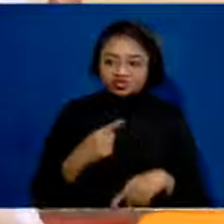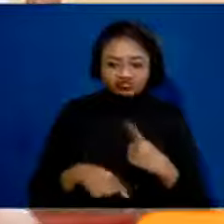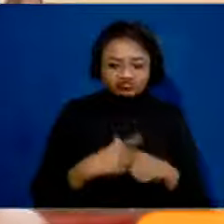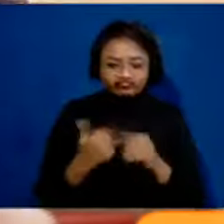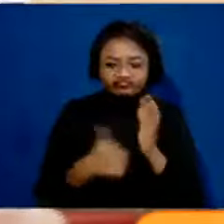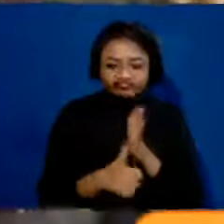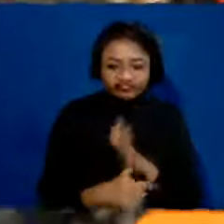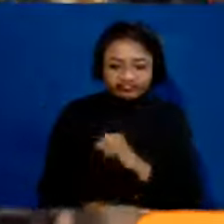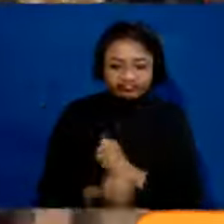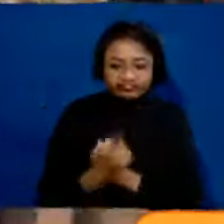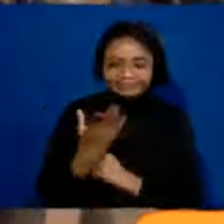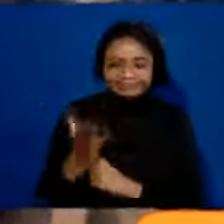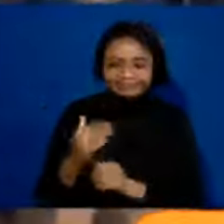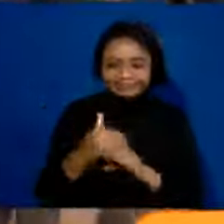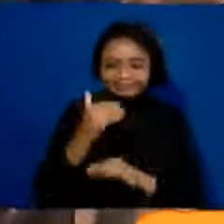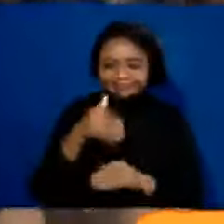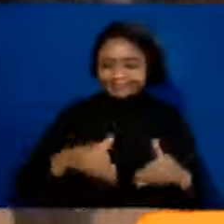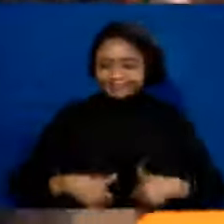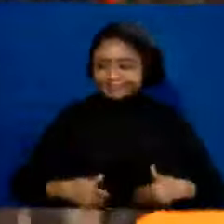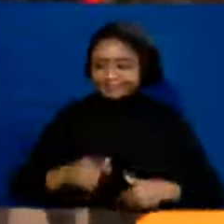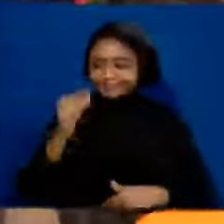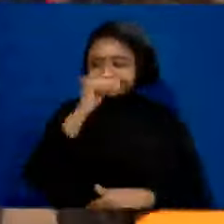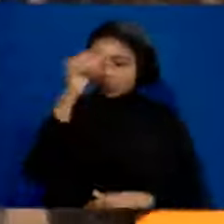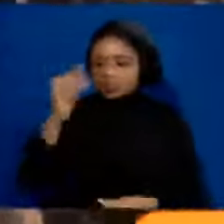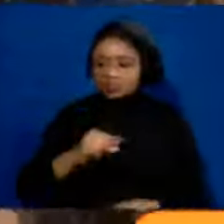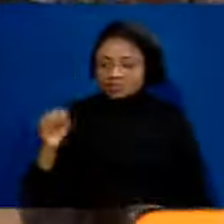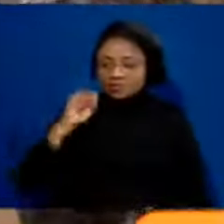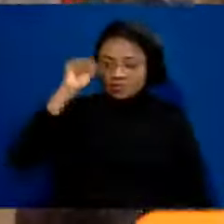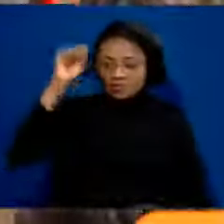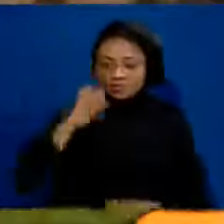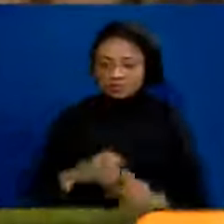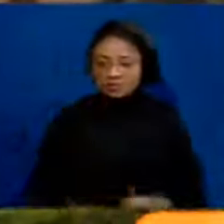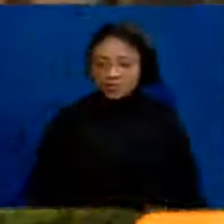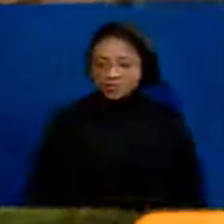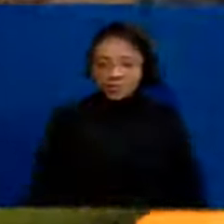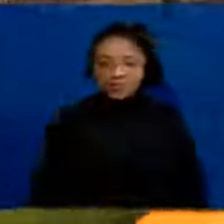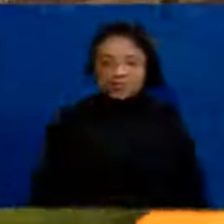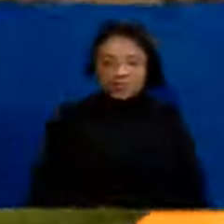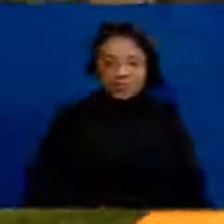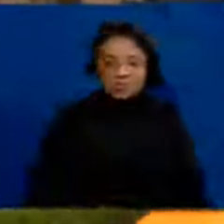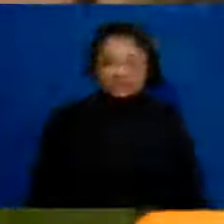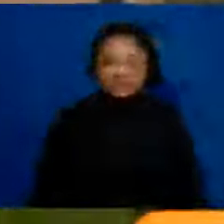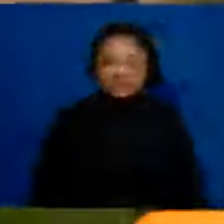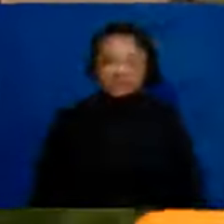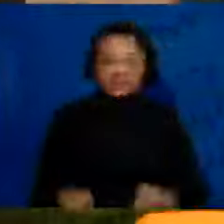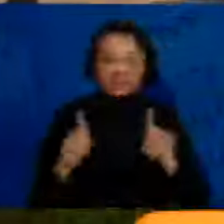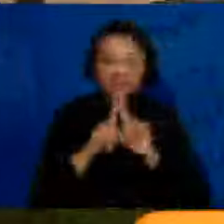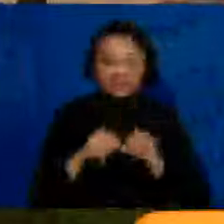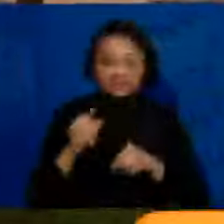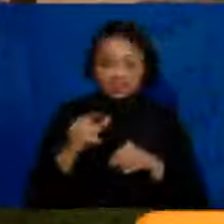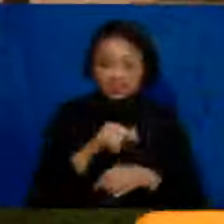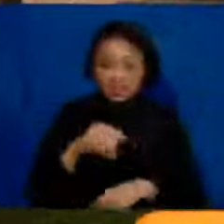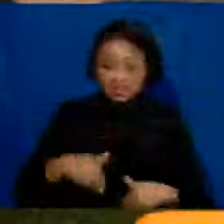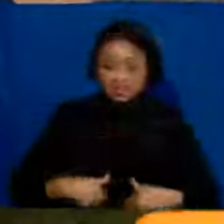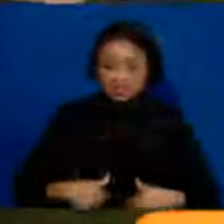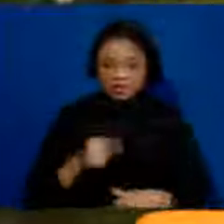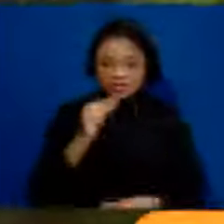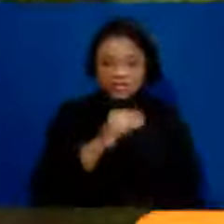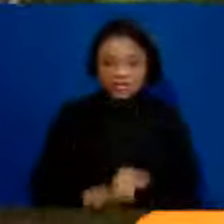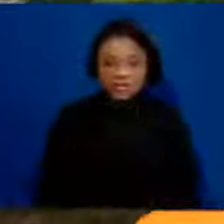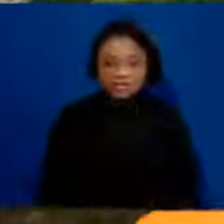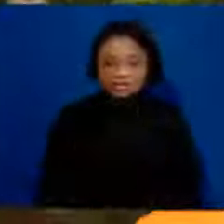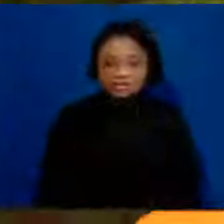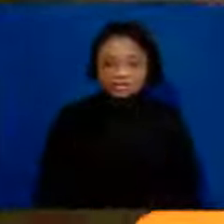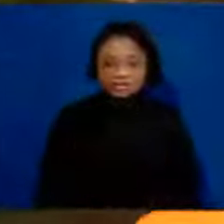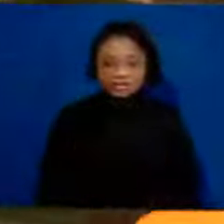kufuatia maandamano ya vijana mwezi Juni mwaka huu. Kizazi cha Gen Z kikipinga mswada wa fedha wa mwaka 2024,